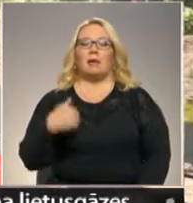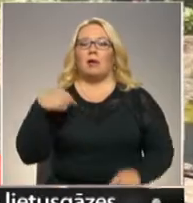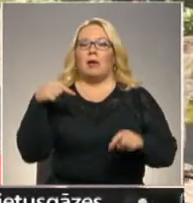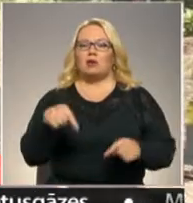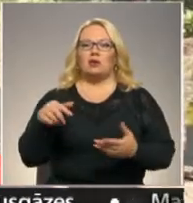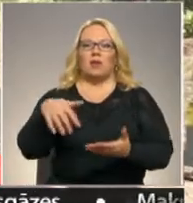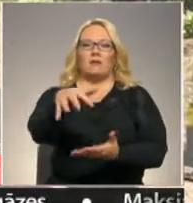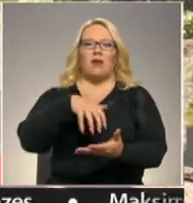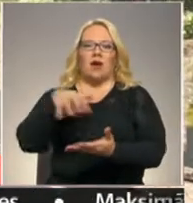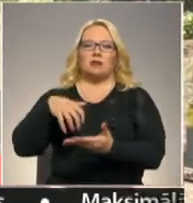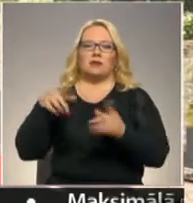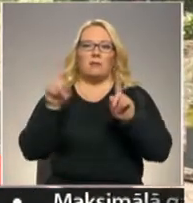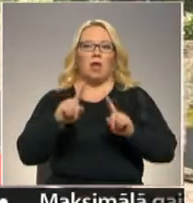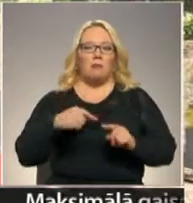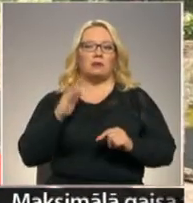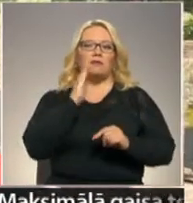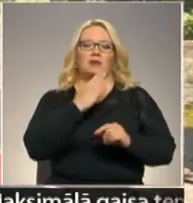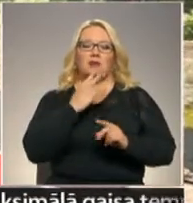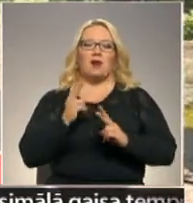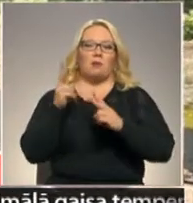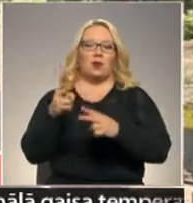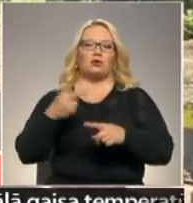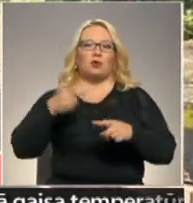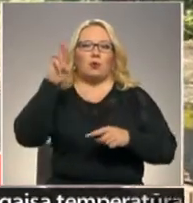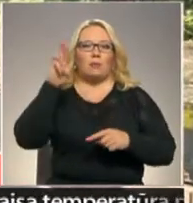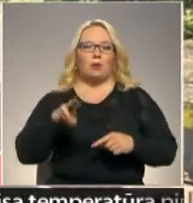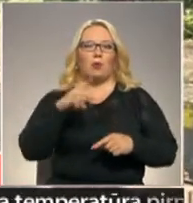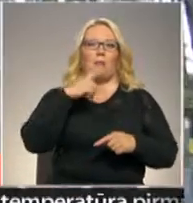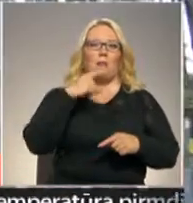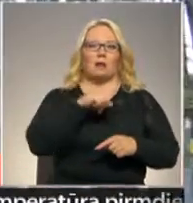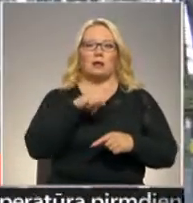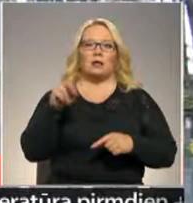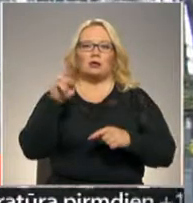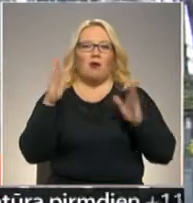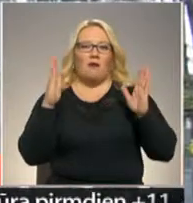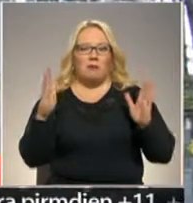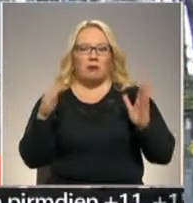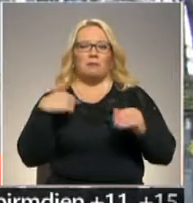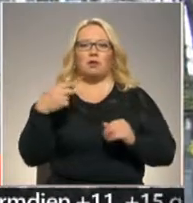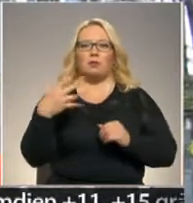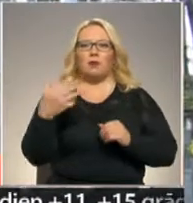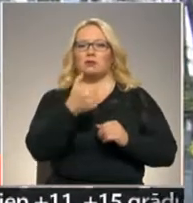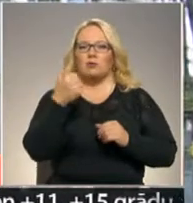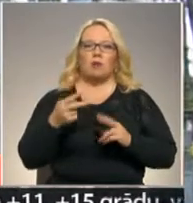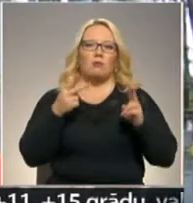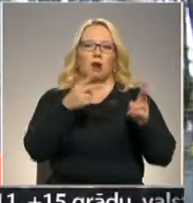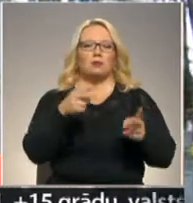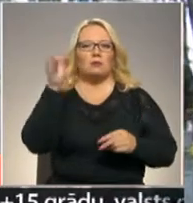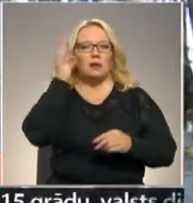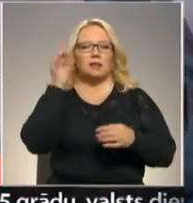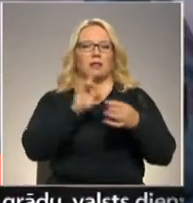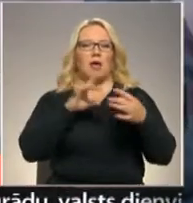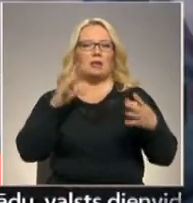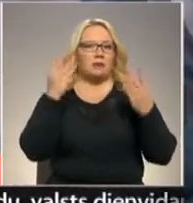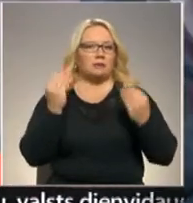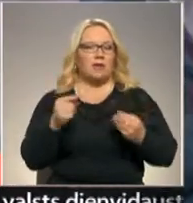Mēs šeit vācam lapas. Es vasarā braucu divreiz mēnesī, no marta līdz novembrim. Mēs jau 25 gadus te braucam atcerēties neatkarības